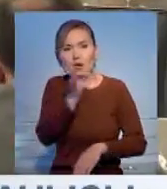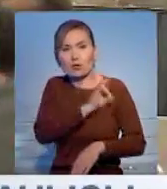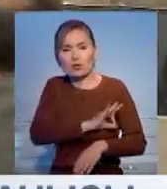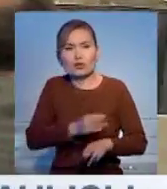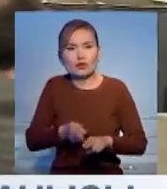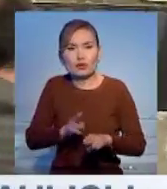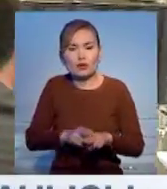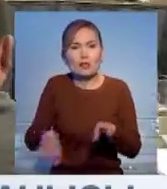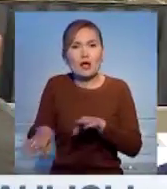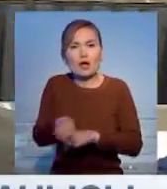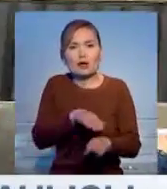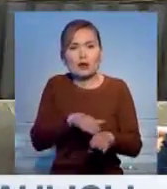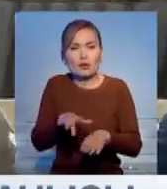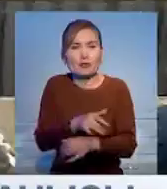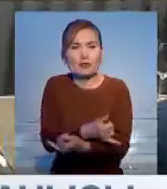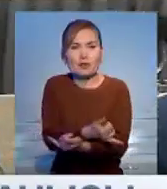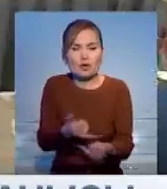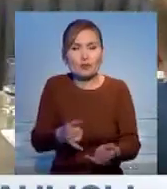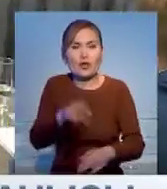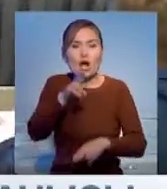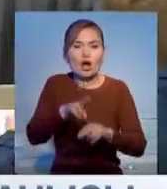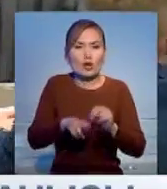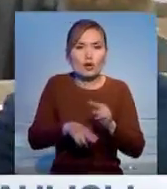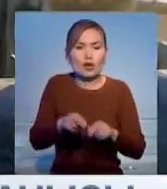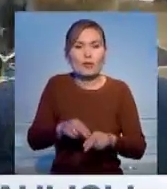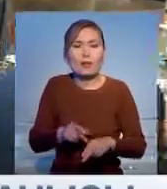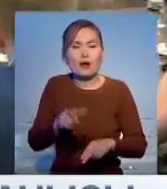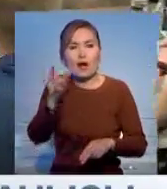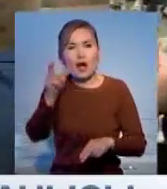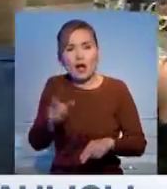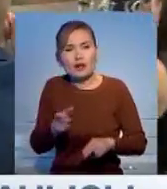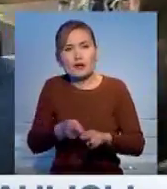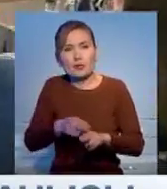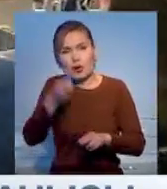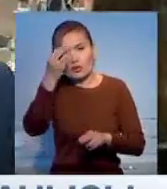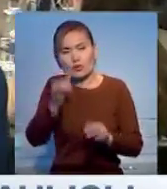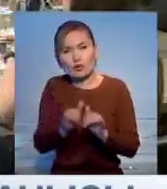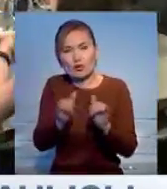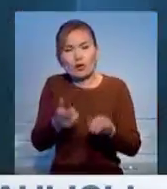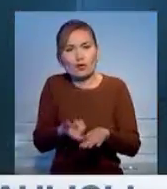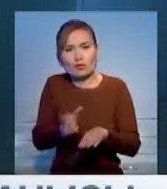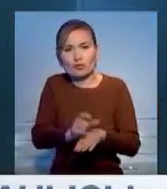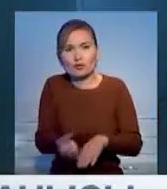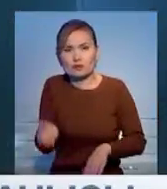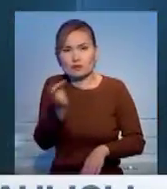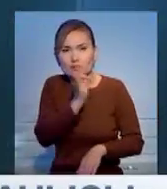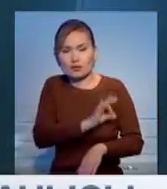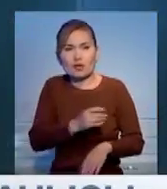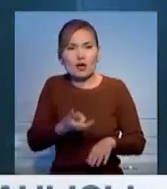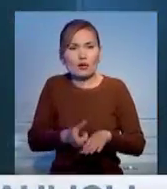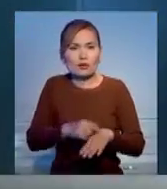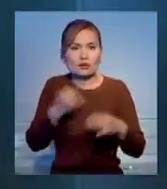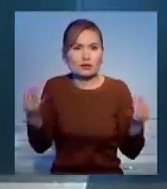жүзеге асырылатын қызмет көрсету, құрылыс және адами капитал бойынша бастамалары қызық.